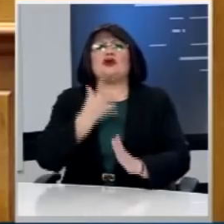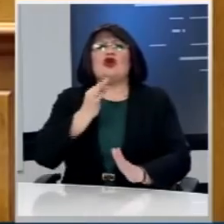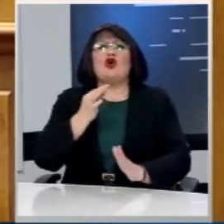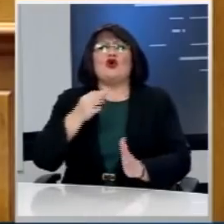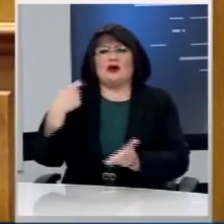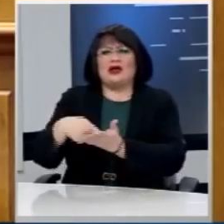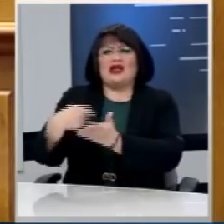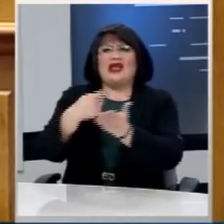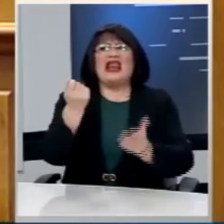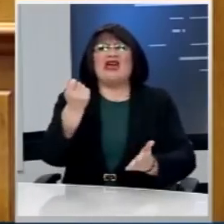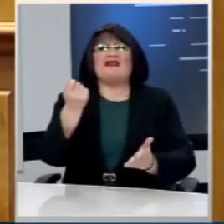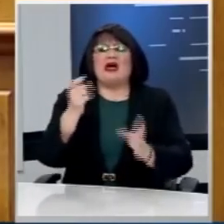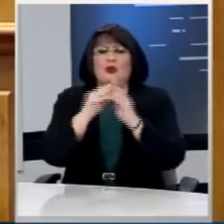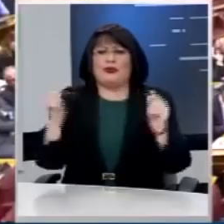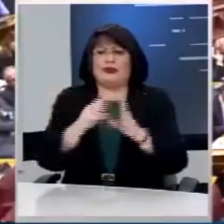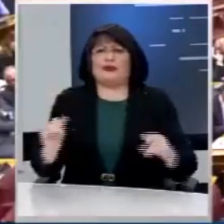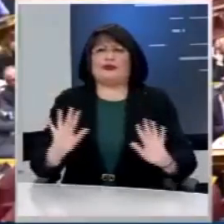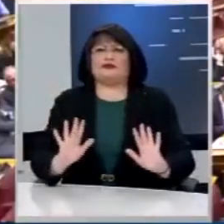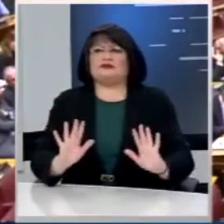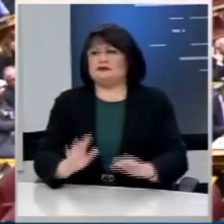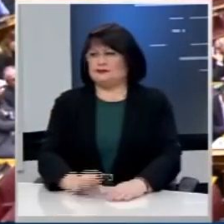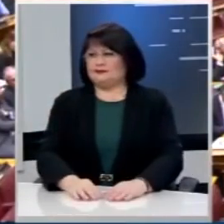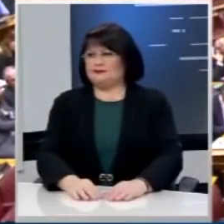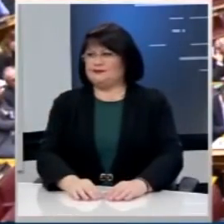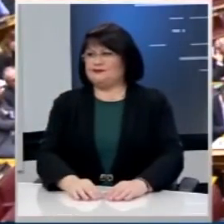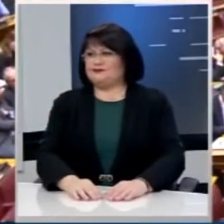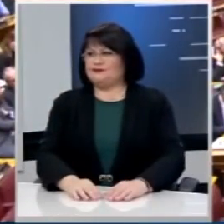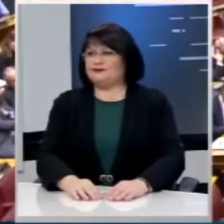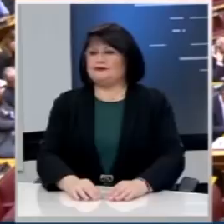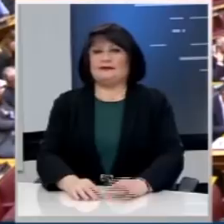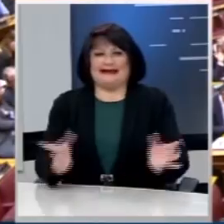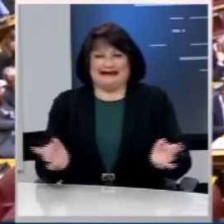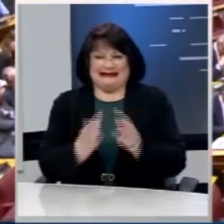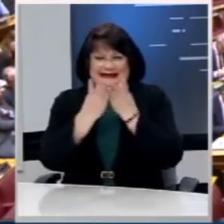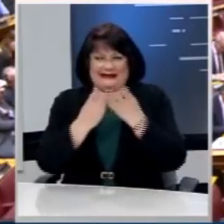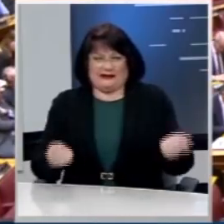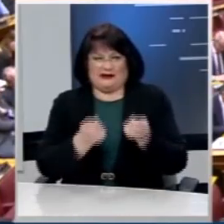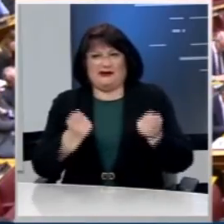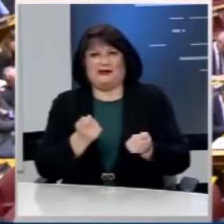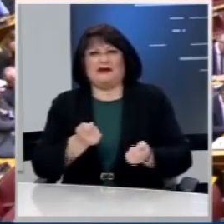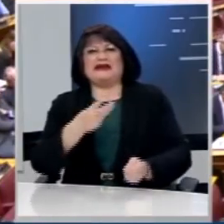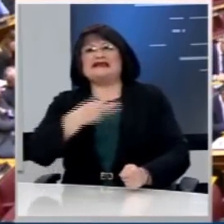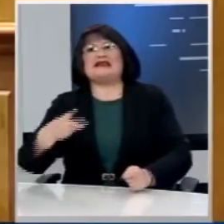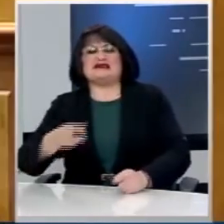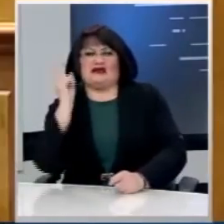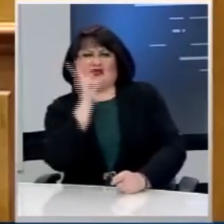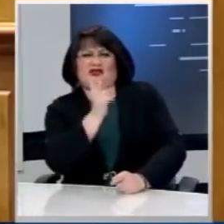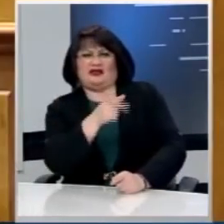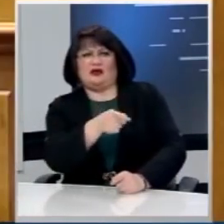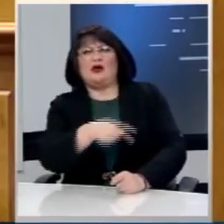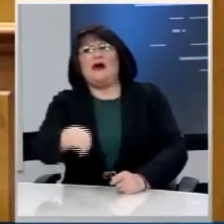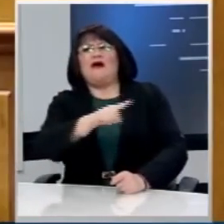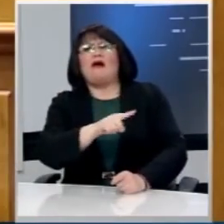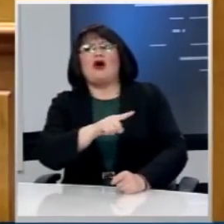των φόρων. Και δεν κάνετε αυτά και άλλα πράγματα τυχαία, όπως σας κατηγορεί ο ΣΥΡΙΖΑ. Δεν είναι ότι